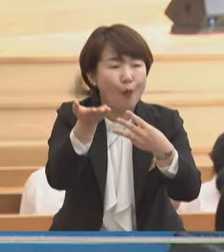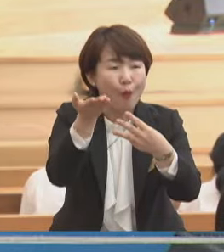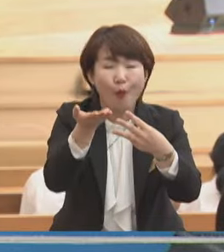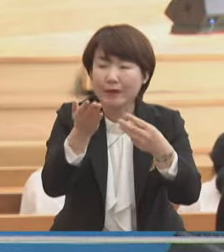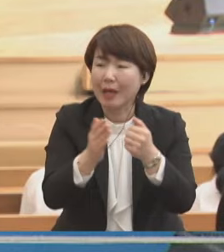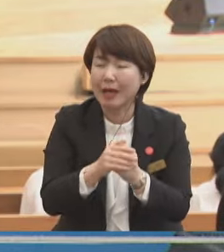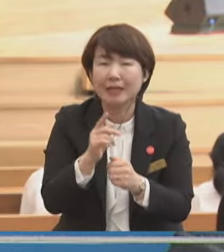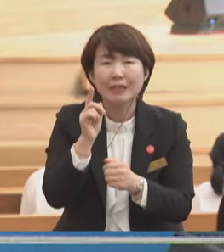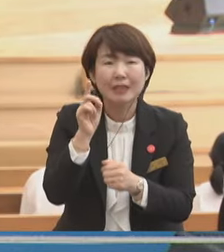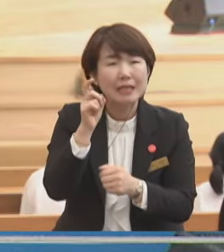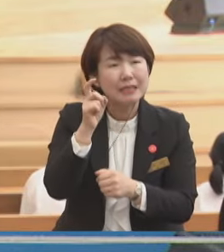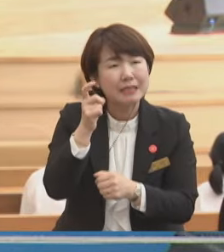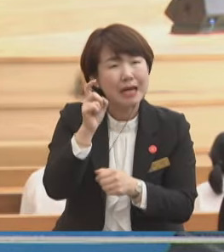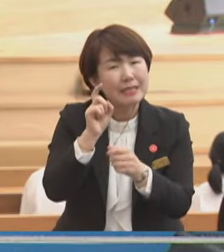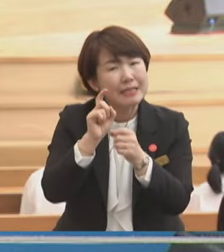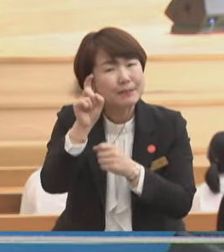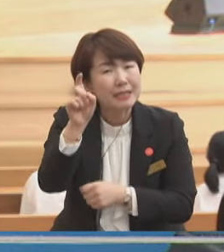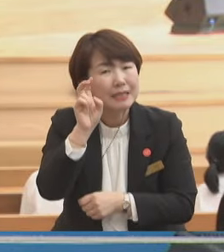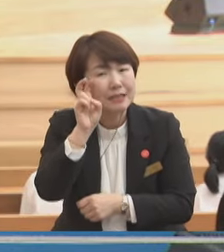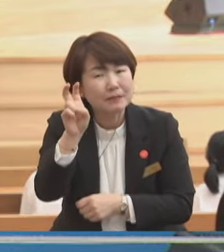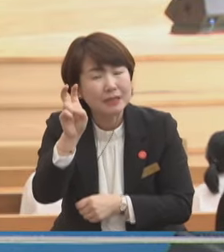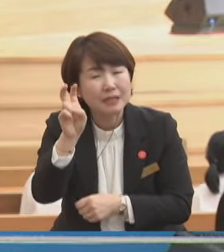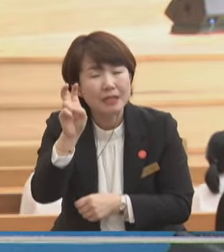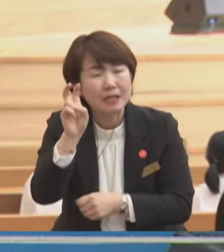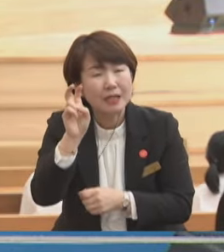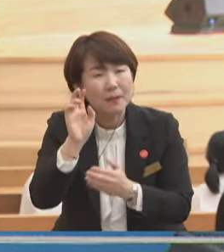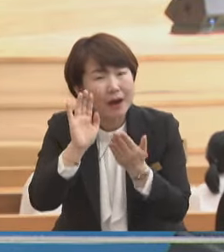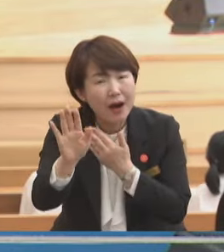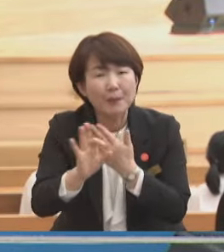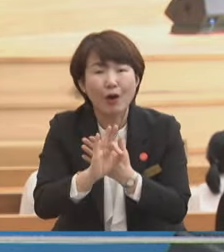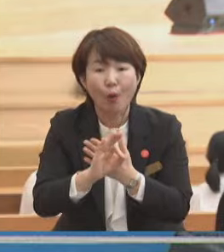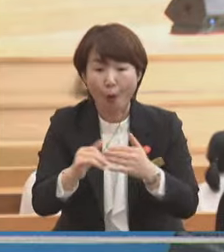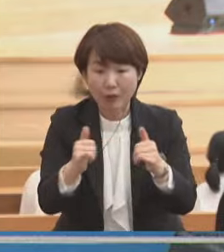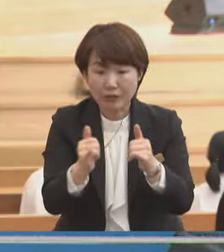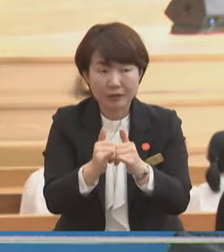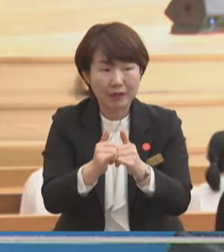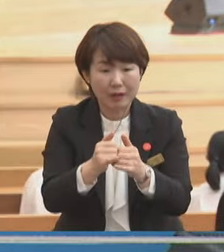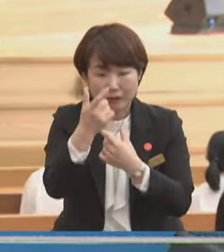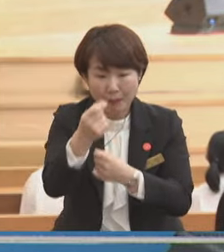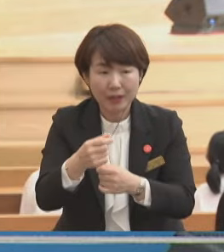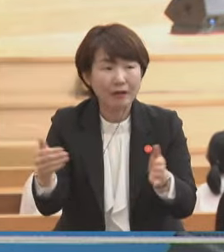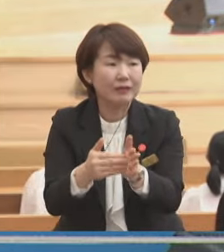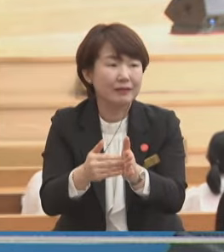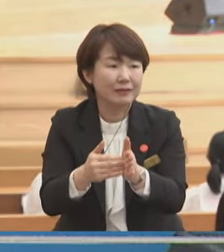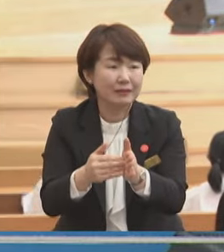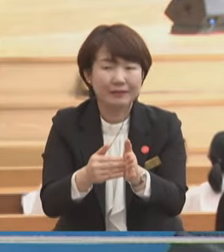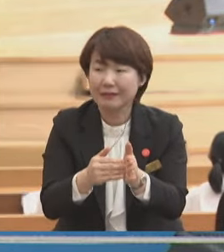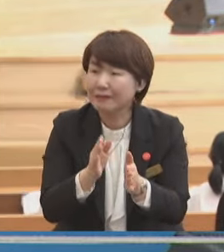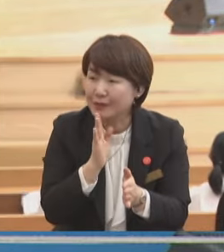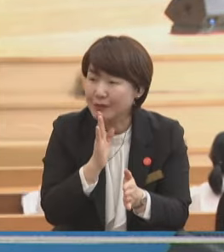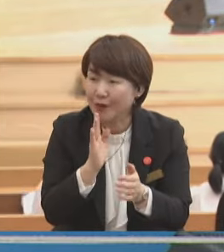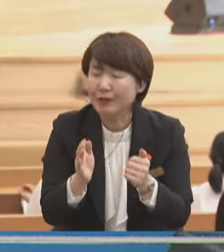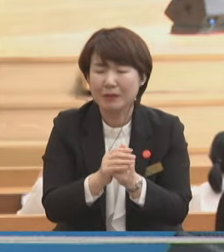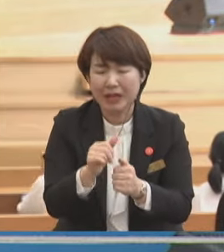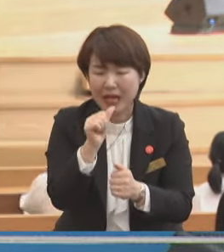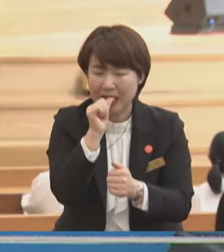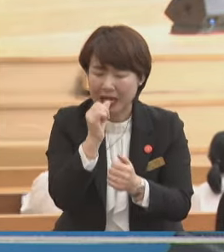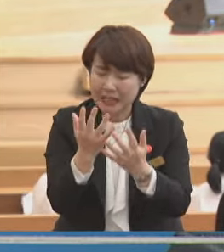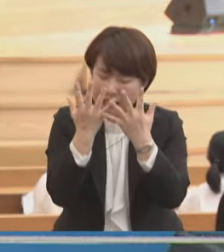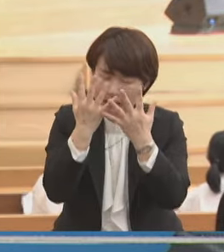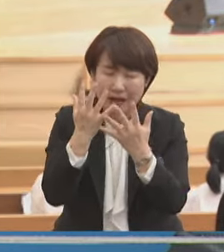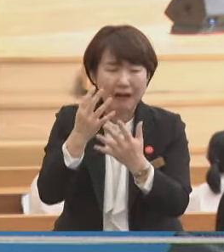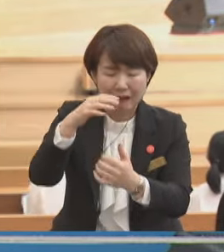한 10일 20일만 지나면 그 꿈대로 라면 전쟁이 끝나는 거잖아요 그 뭐야 창살